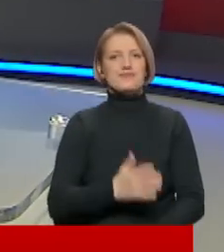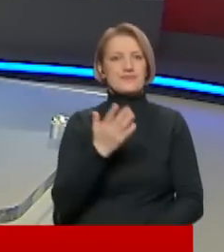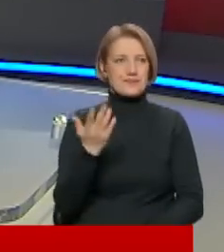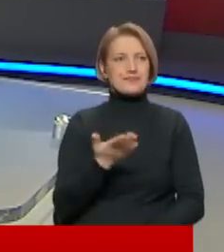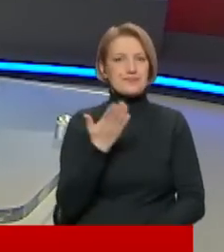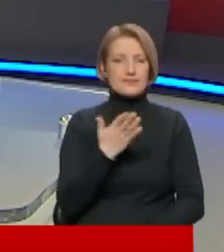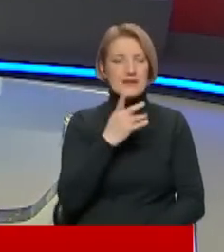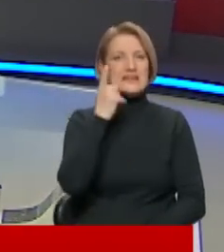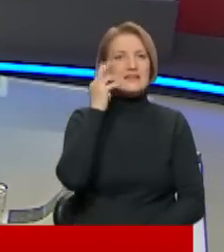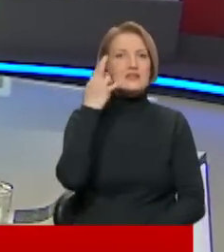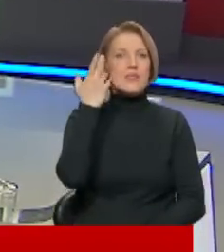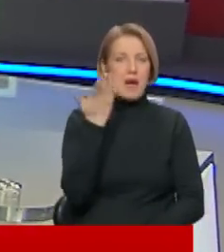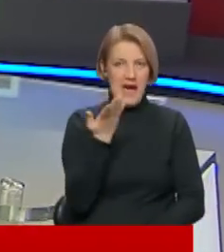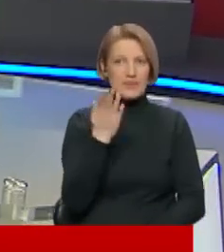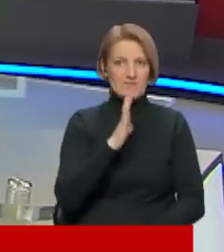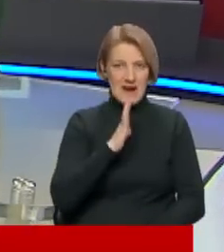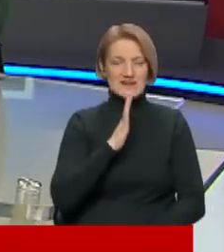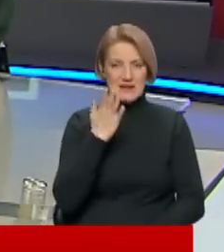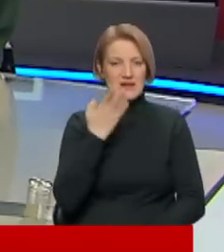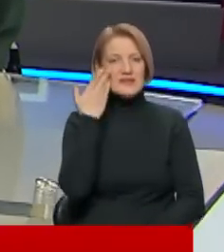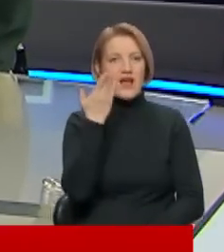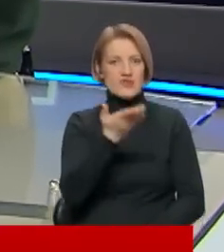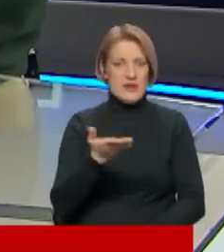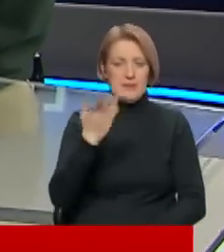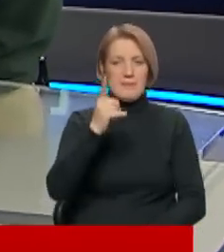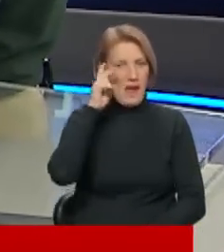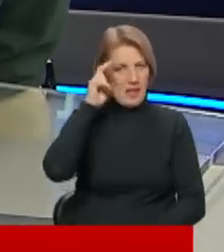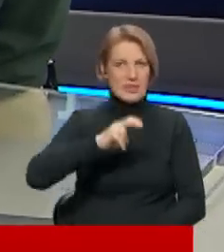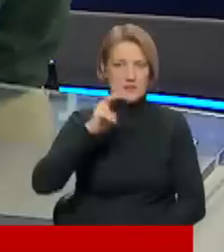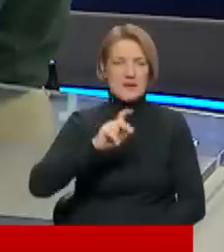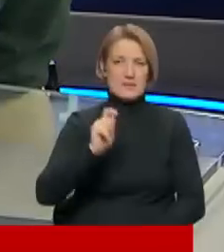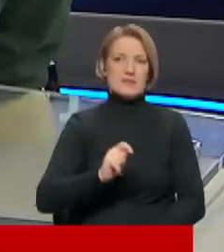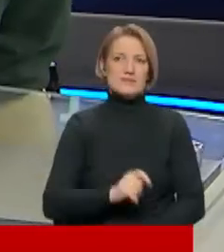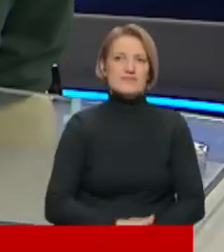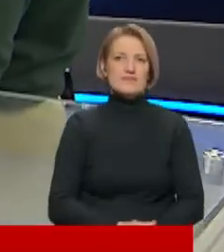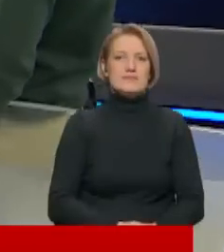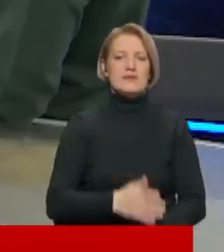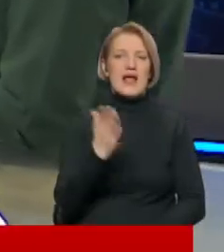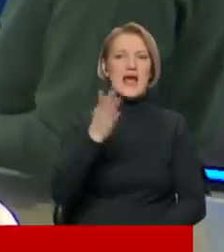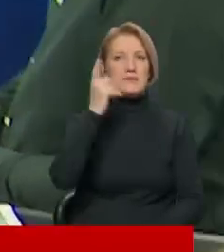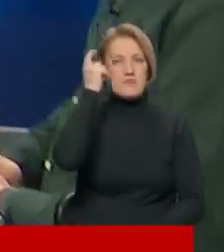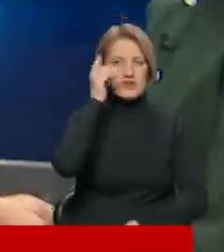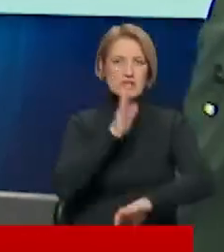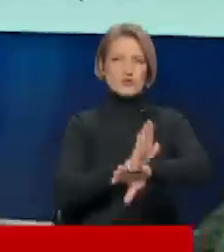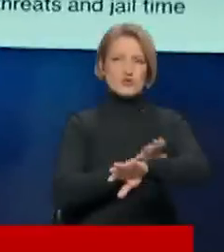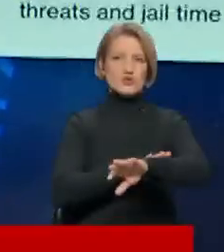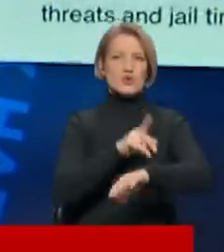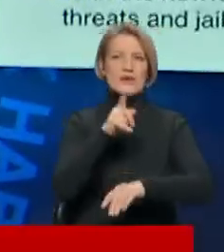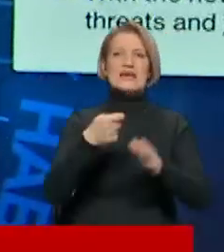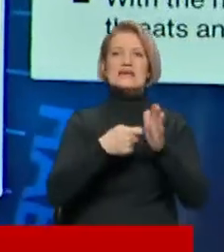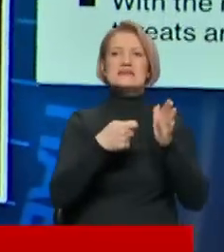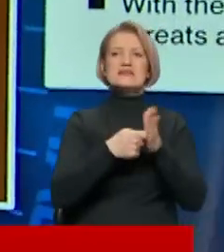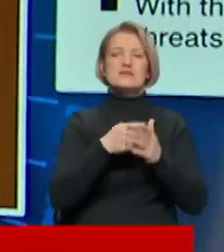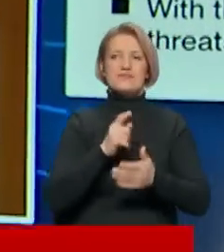Hani tanımayan var ise izleyicilerimize bir hatırlatması yapalım işte en baştaki isim